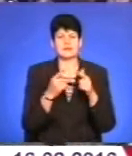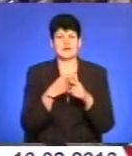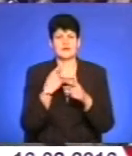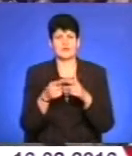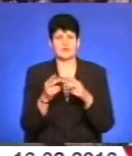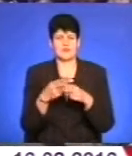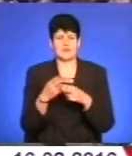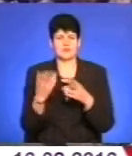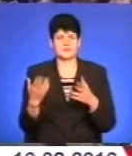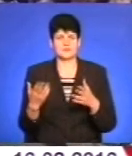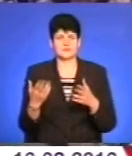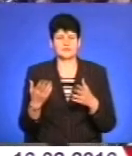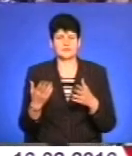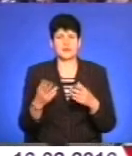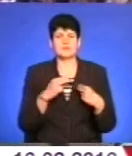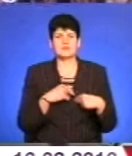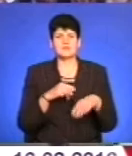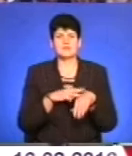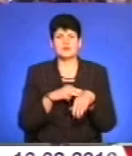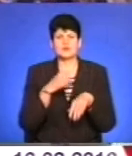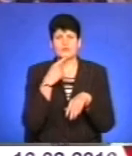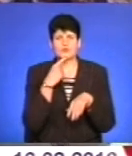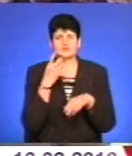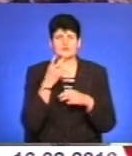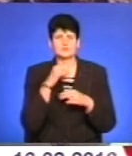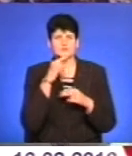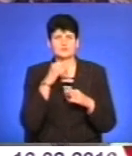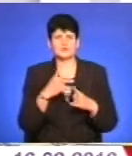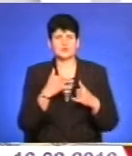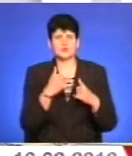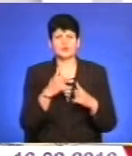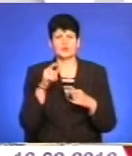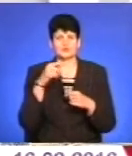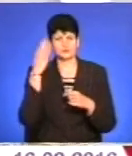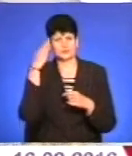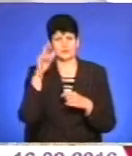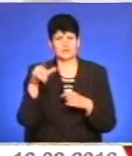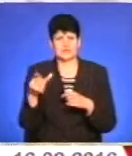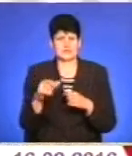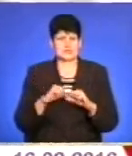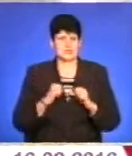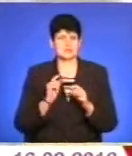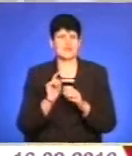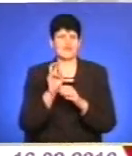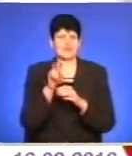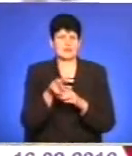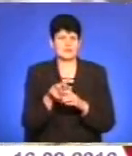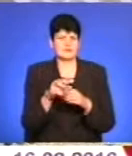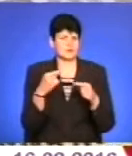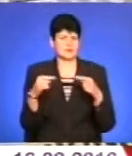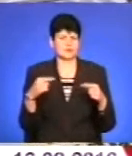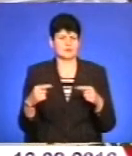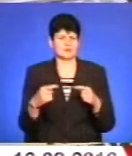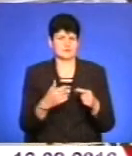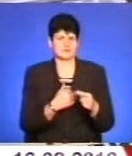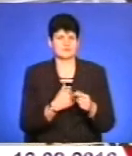металу. Працівники поліції кажуть також застережливо ставитися до сторонніх осіб, які намагаються увійти до вашого помешкання під будь-яким